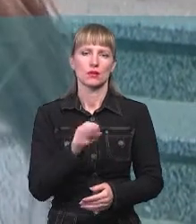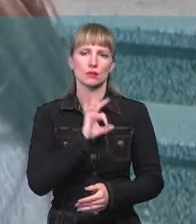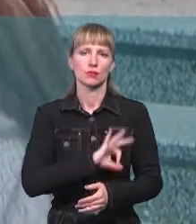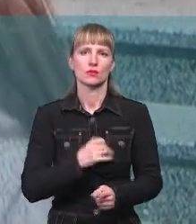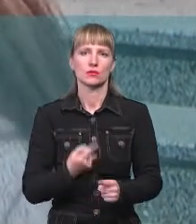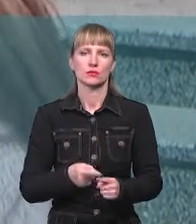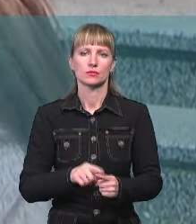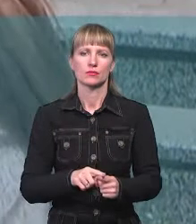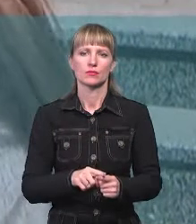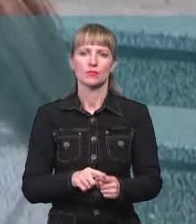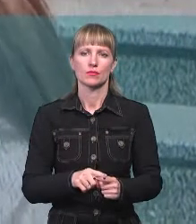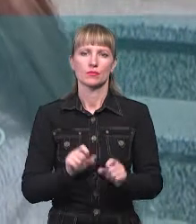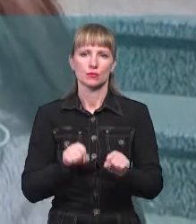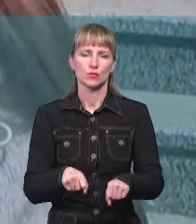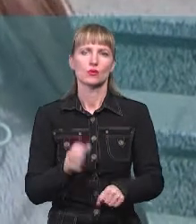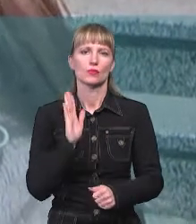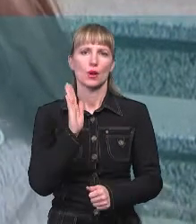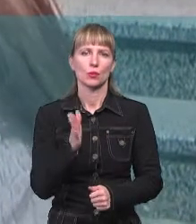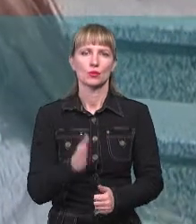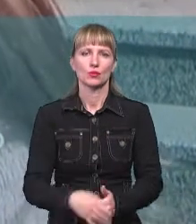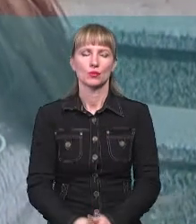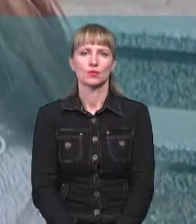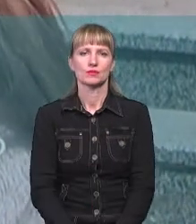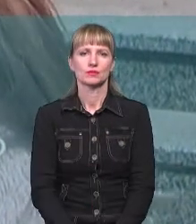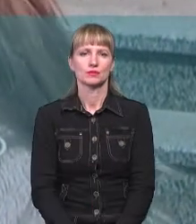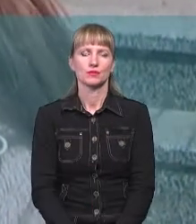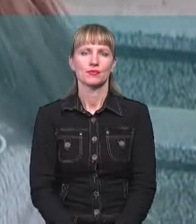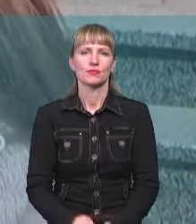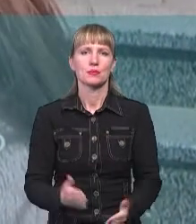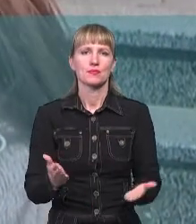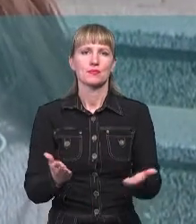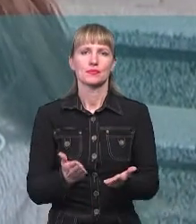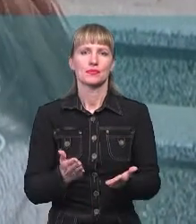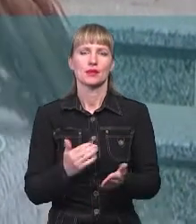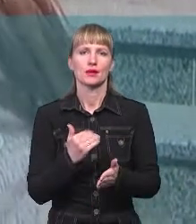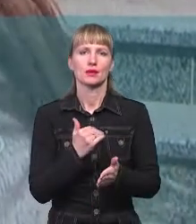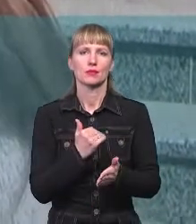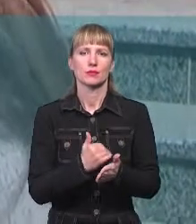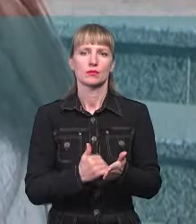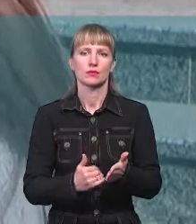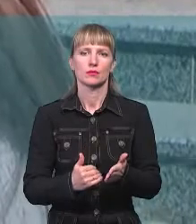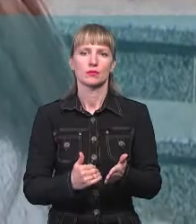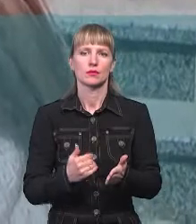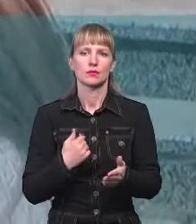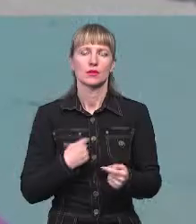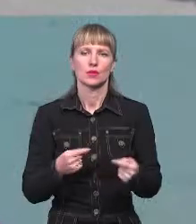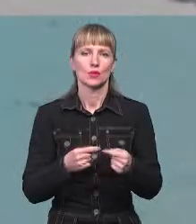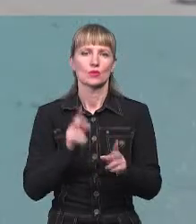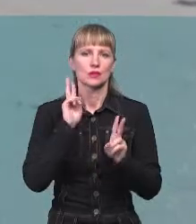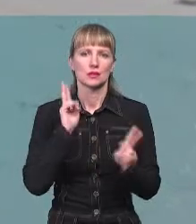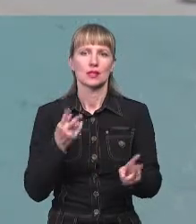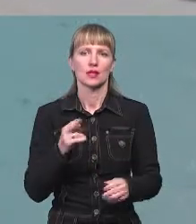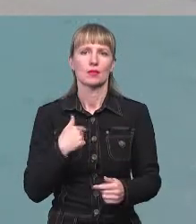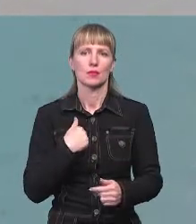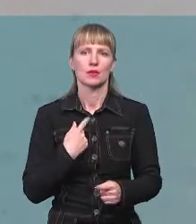користуватися? Ну, можливо, в майбутньому. А якими саме програмами? Ну, я конкретно не знаю. Для мене